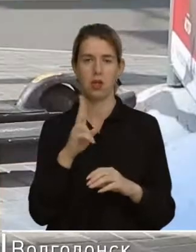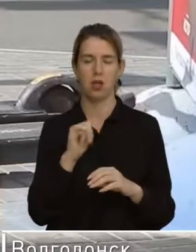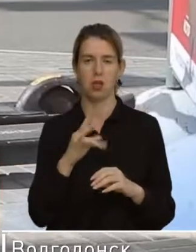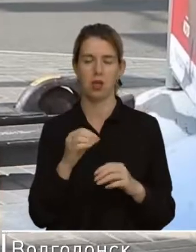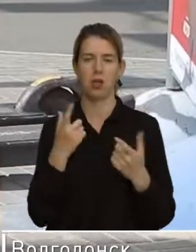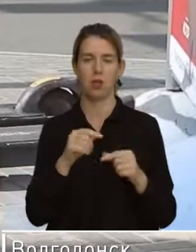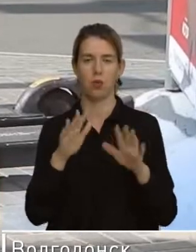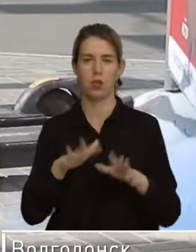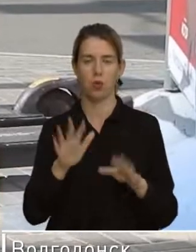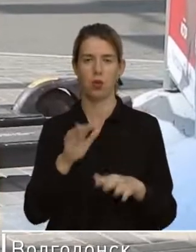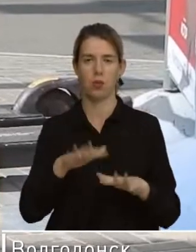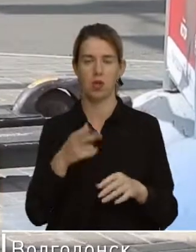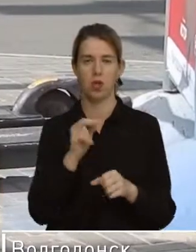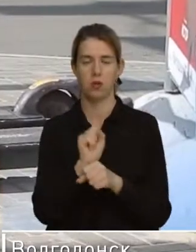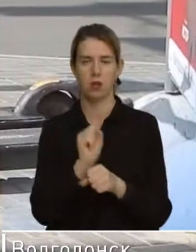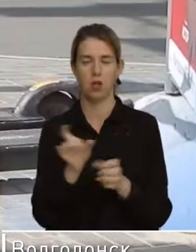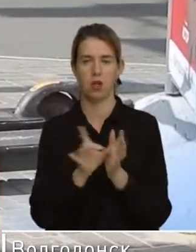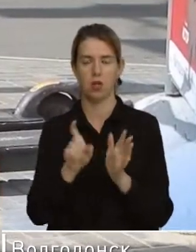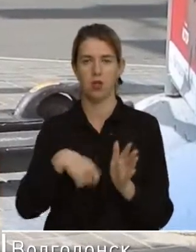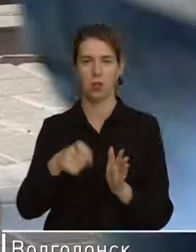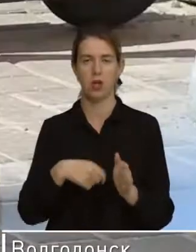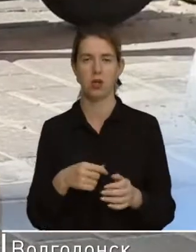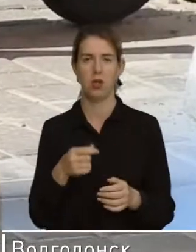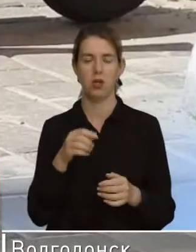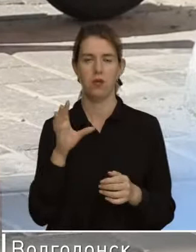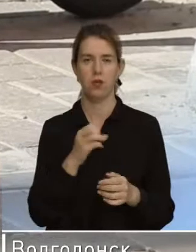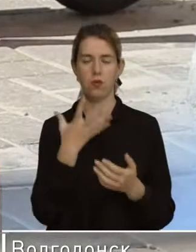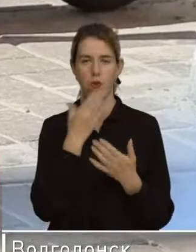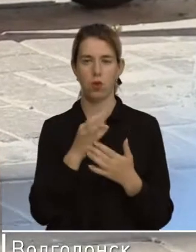наиболее привлекательными местами для парковки электросамокатов. А те,